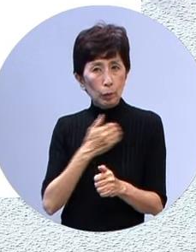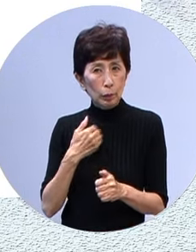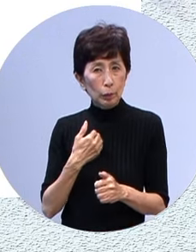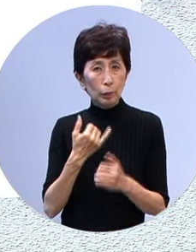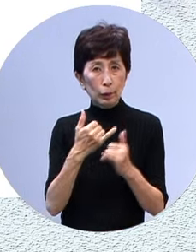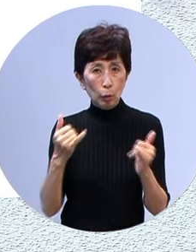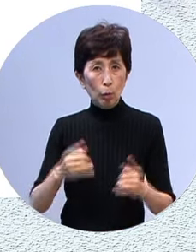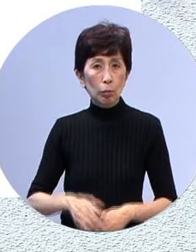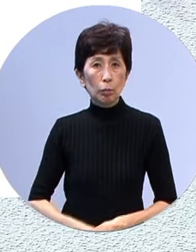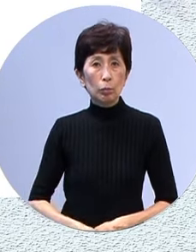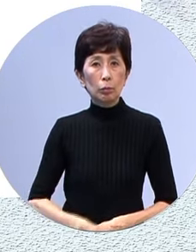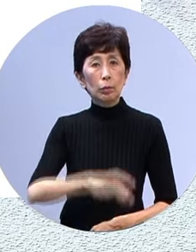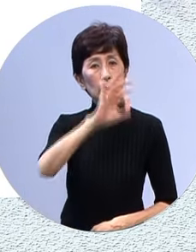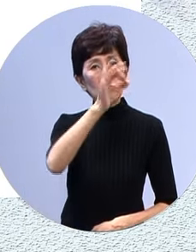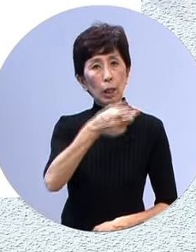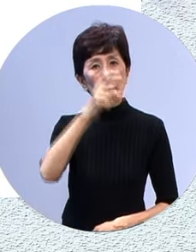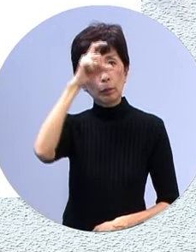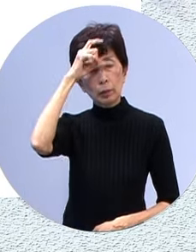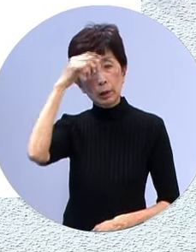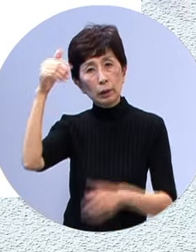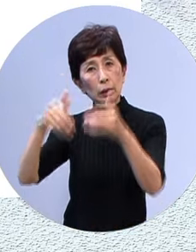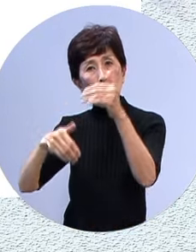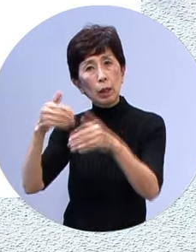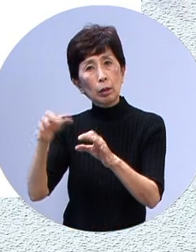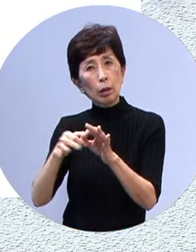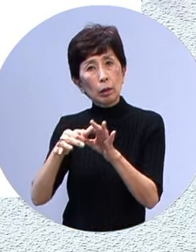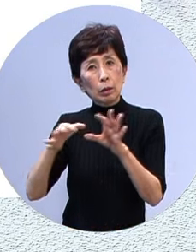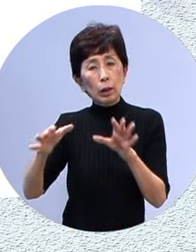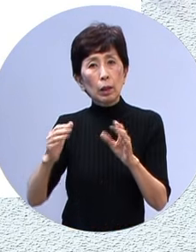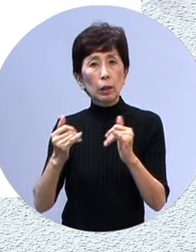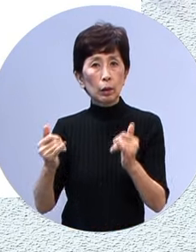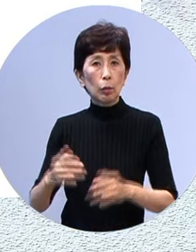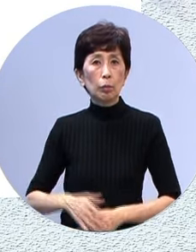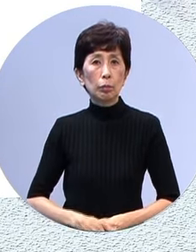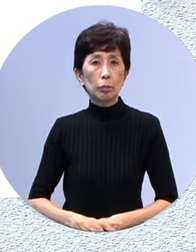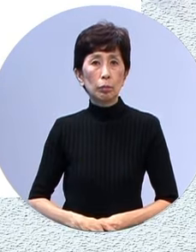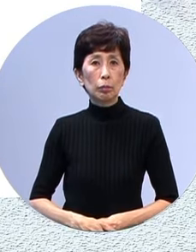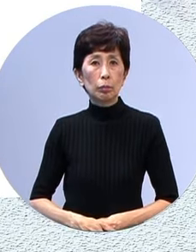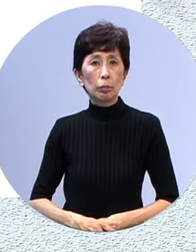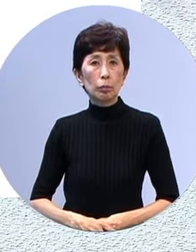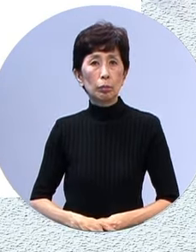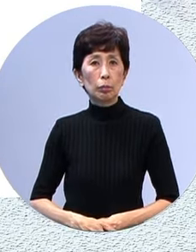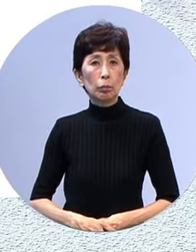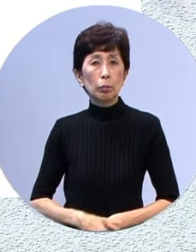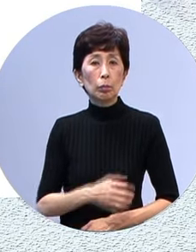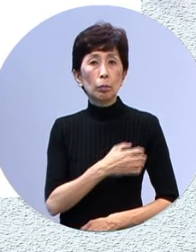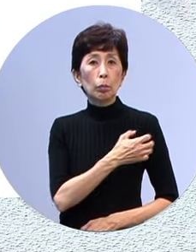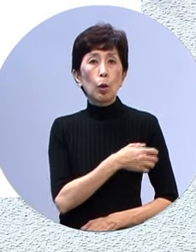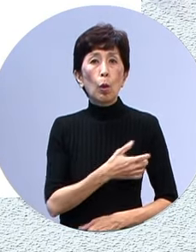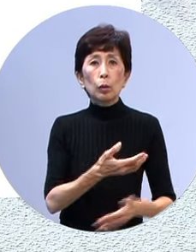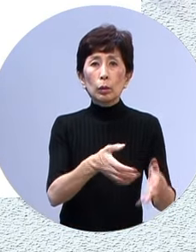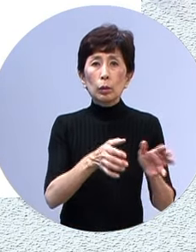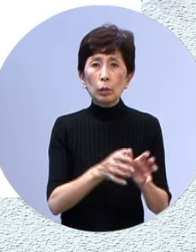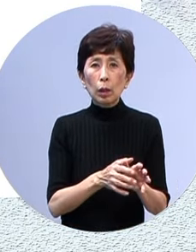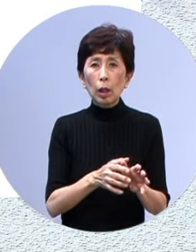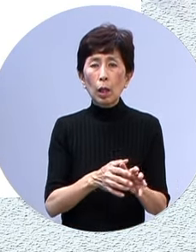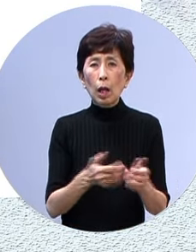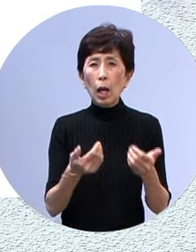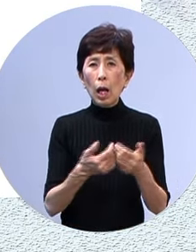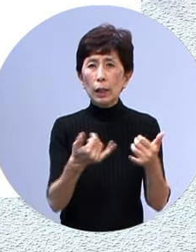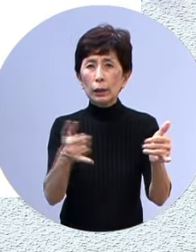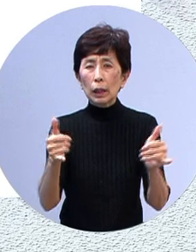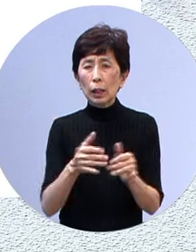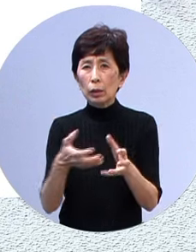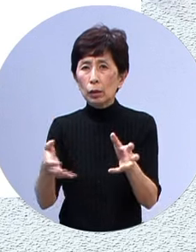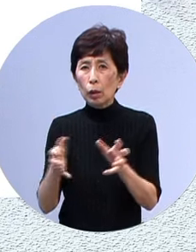、税務、警察、選挙に直接関係ない方であること、暴力団員その他反社